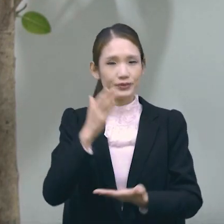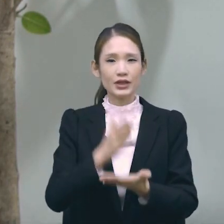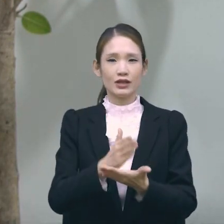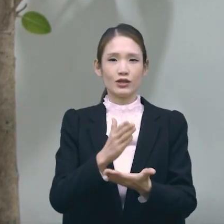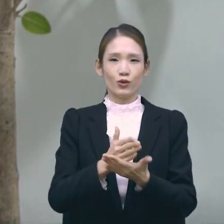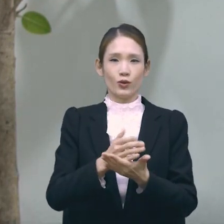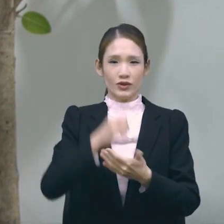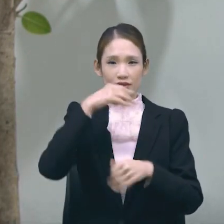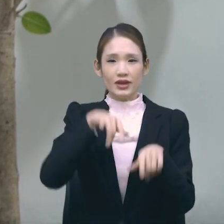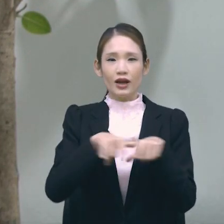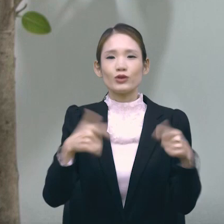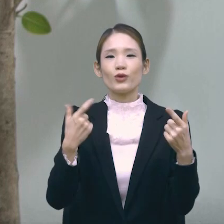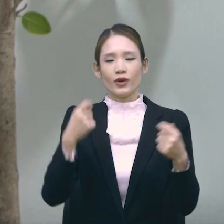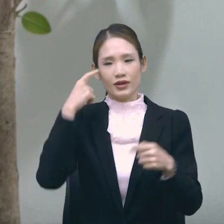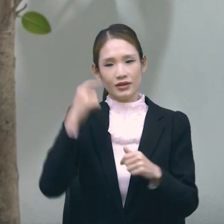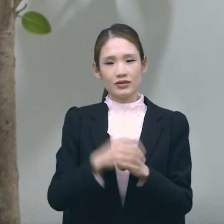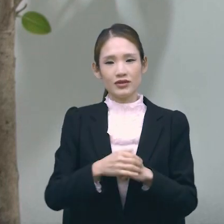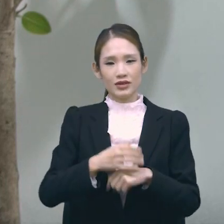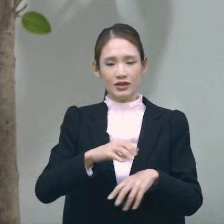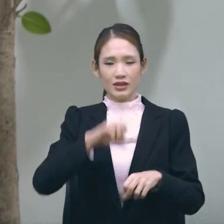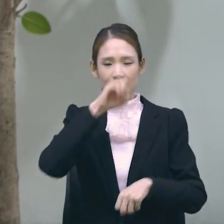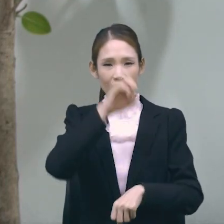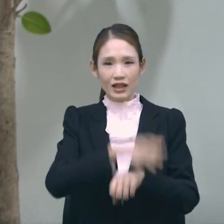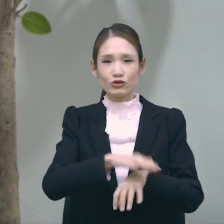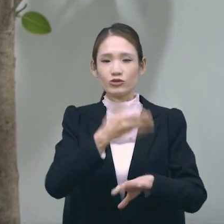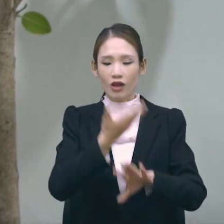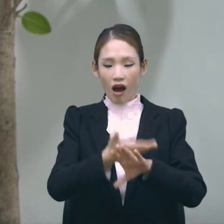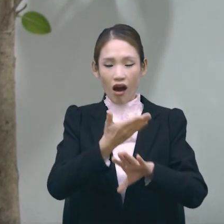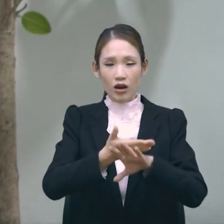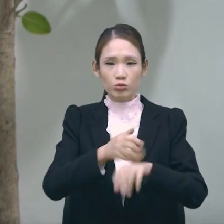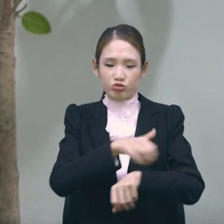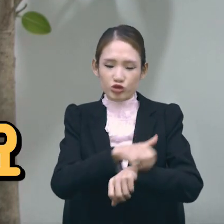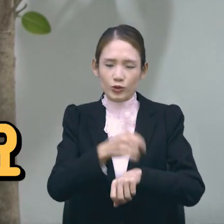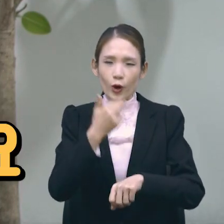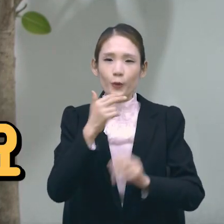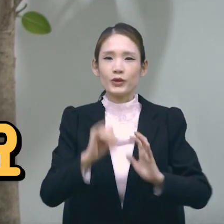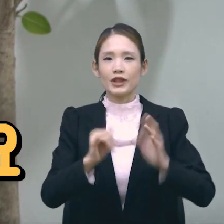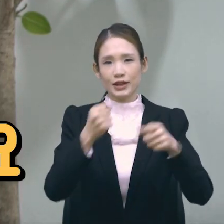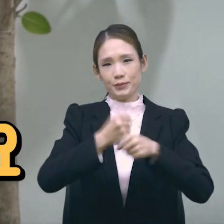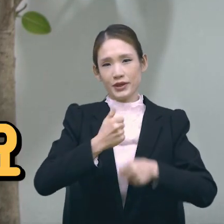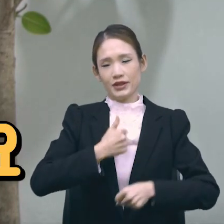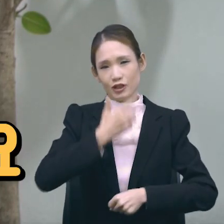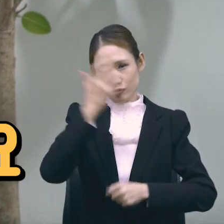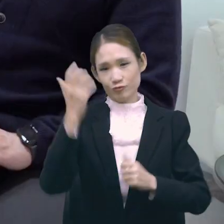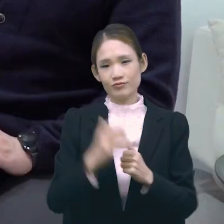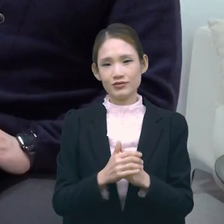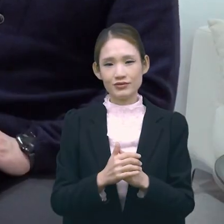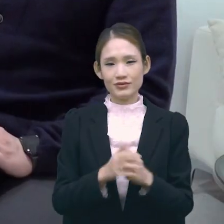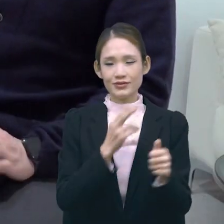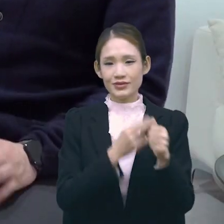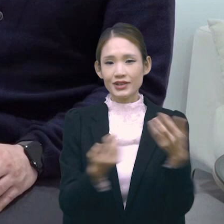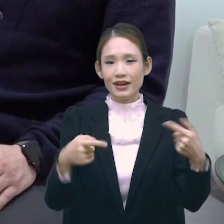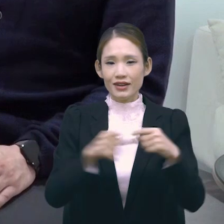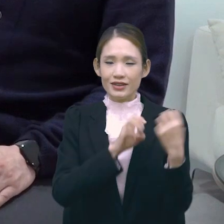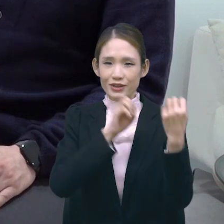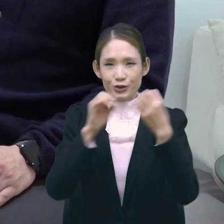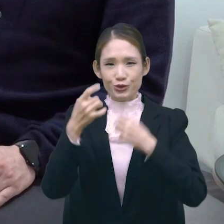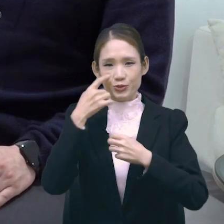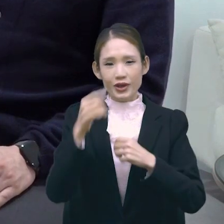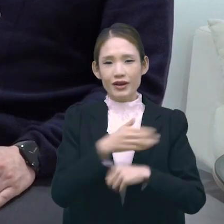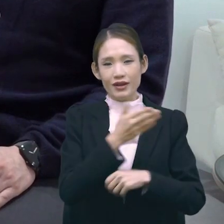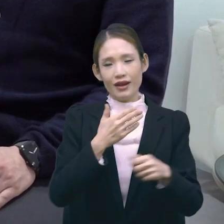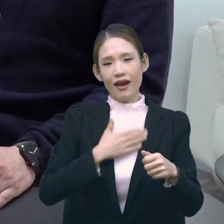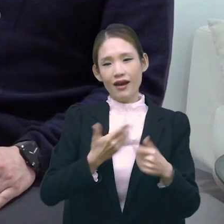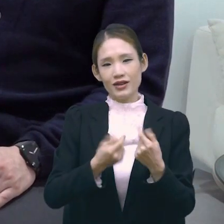않는 세상이 굉장히 좀 아쉽긴 하죠. 단순한 다름이 불편함이 되지 않는 세상을 만드는 게 꿈이에요. 아 우리 승준쌤이랑 오늘